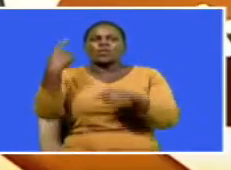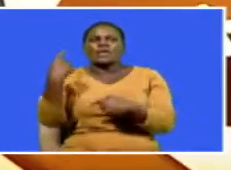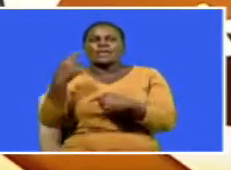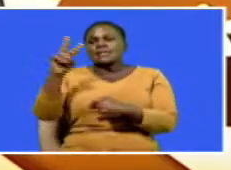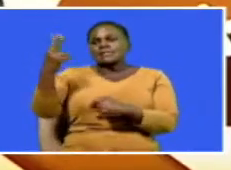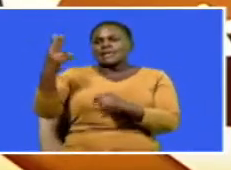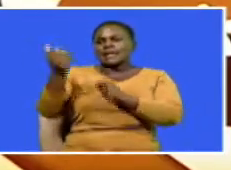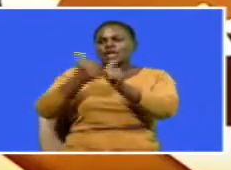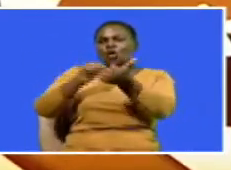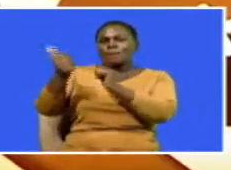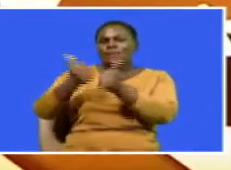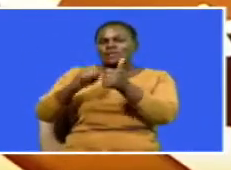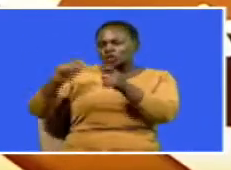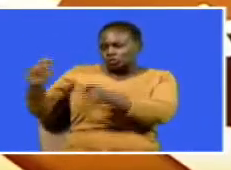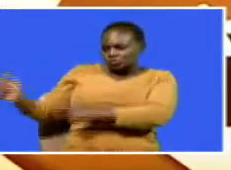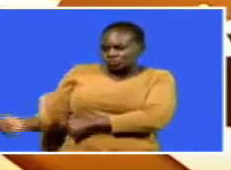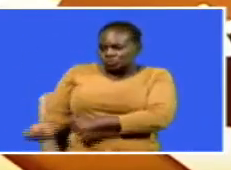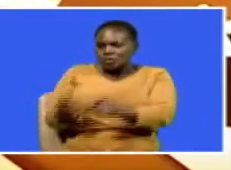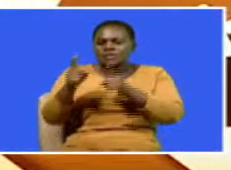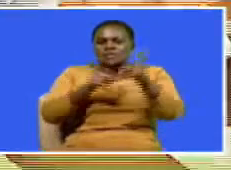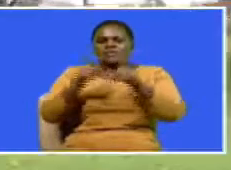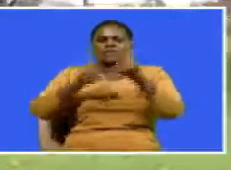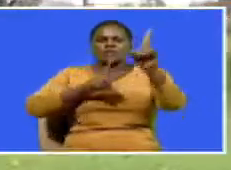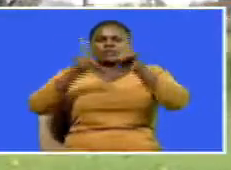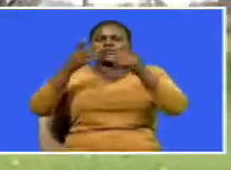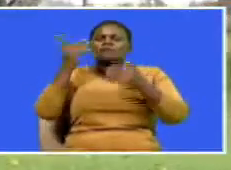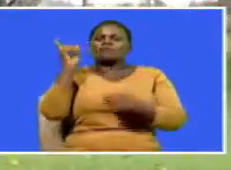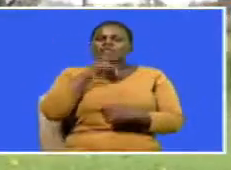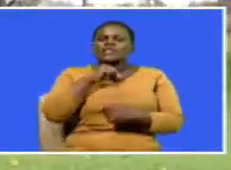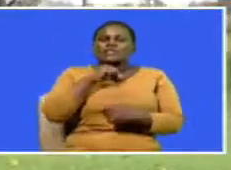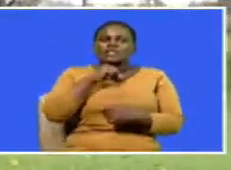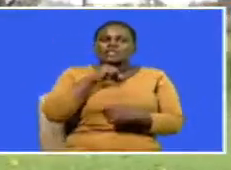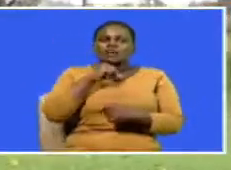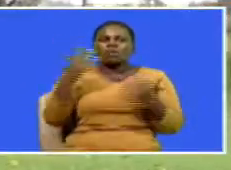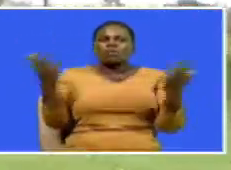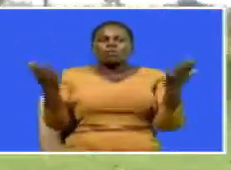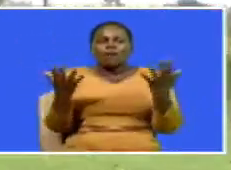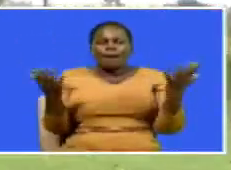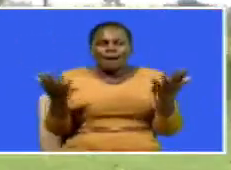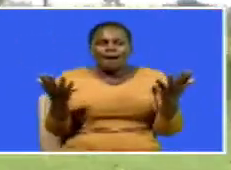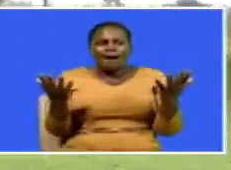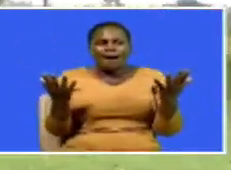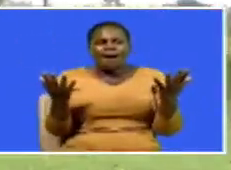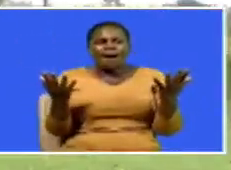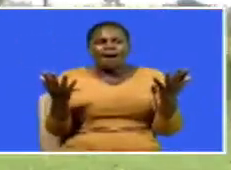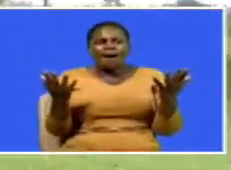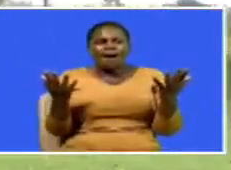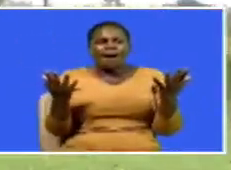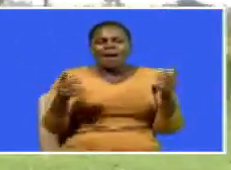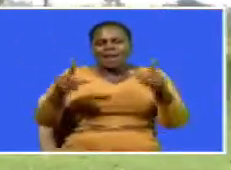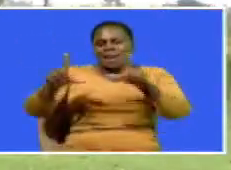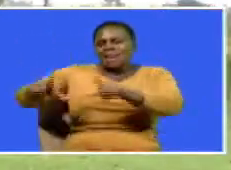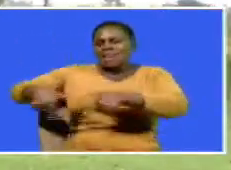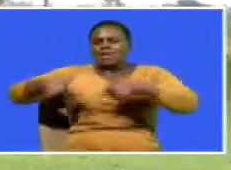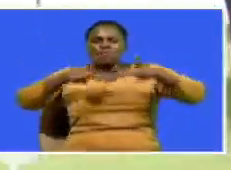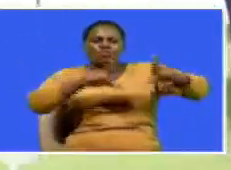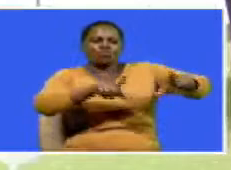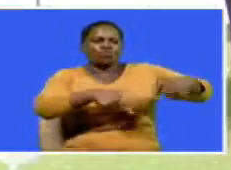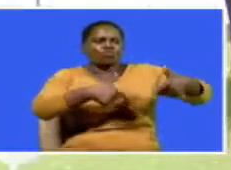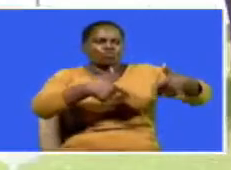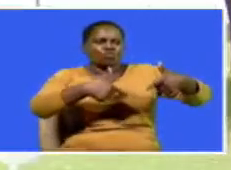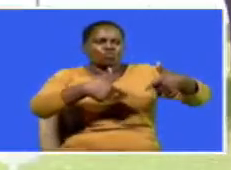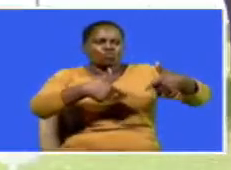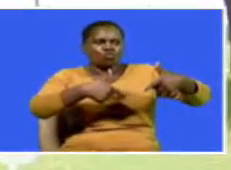wa pili wa mashindano ya Gofu ya Safari Tour yaliyokamilika leo katika uwanja wa Limuru.